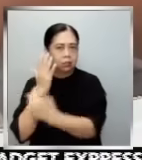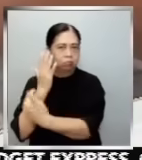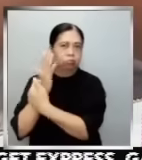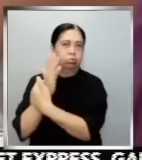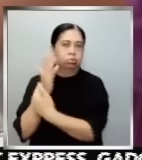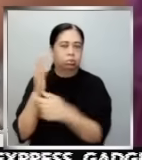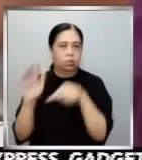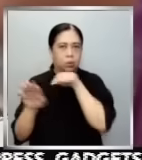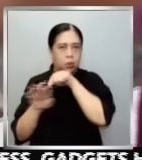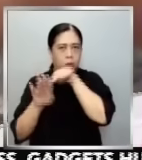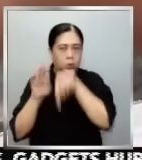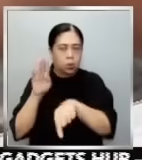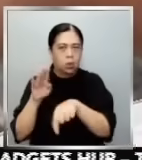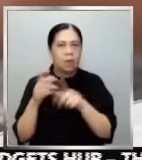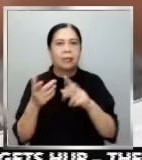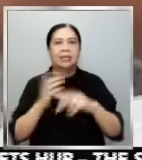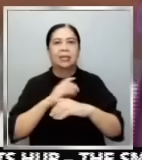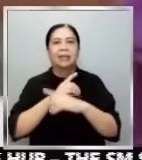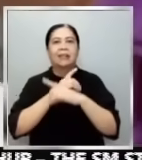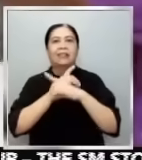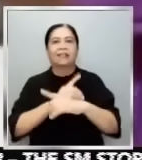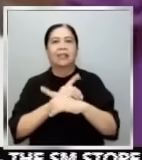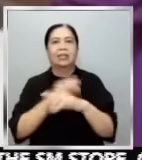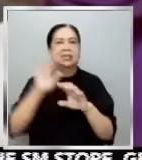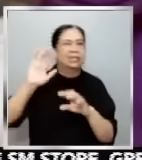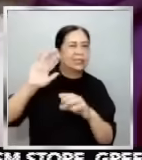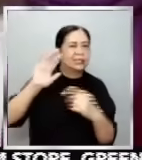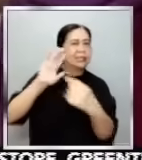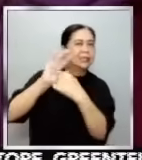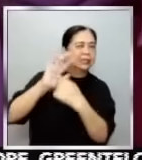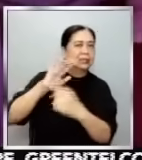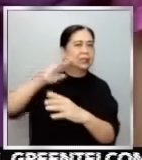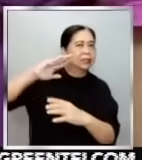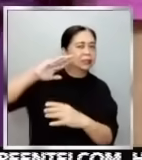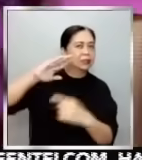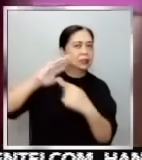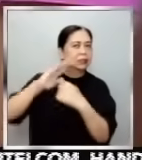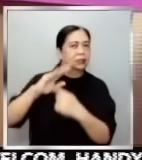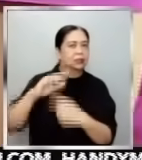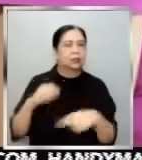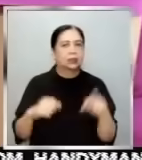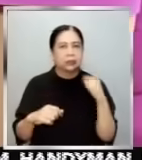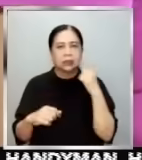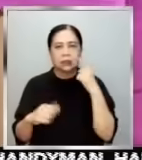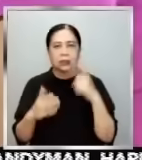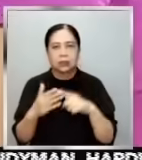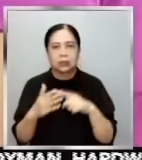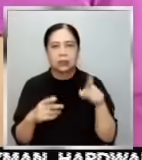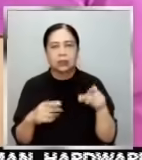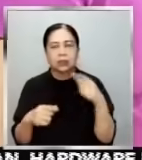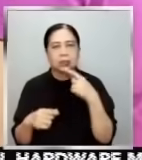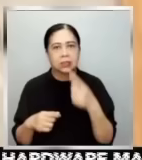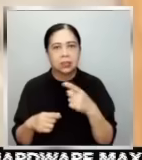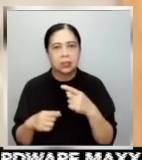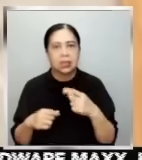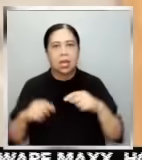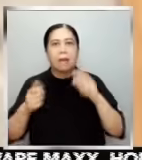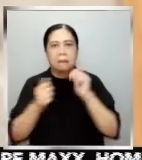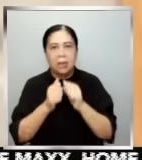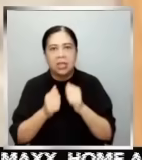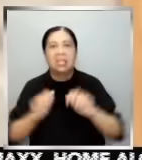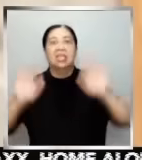we call a defense type injury and I heard accounts that he held his hand up